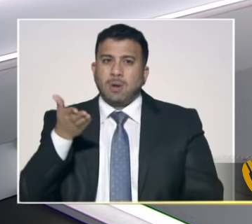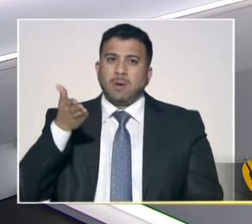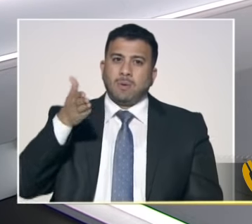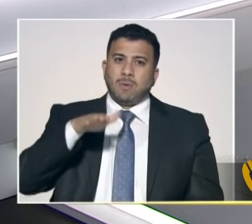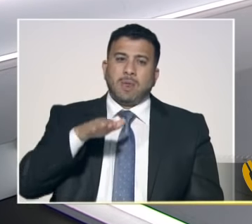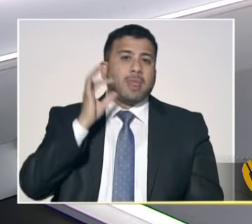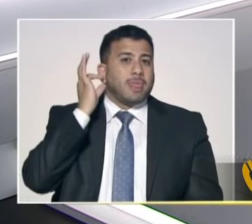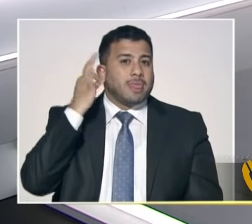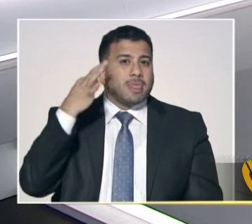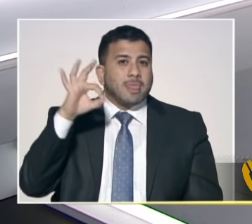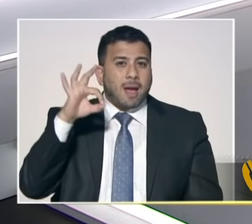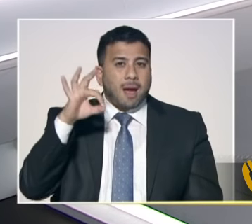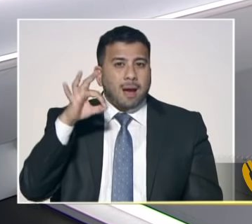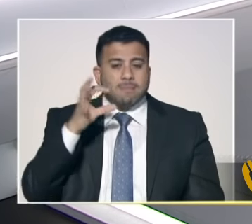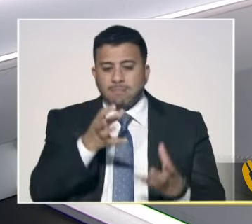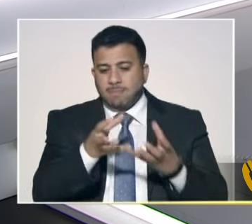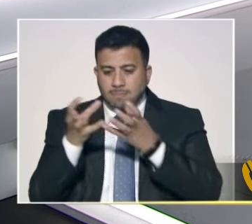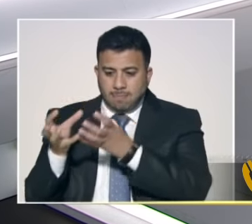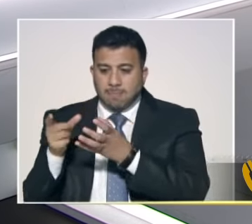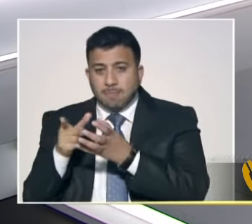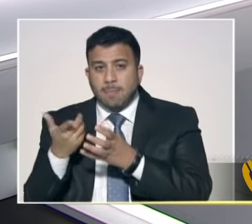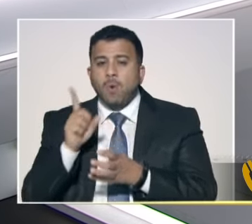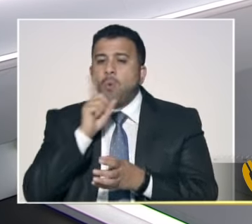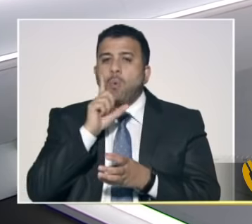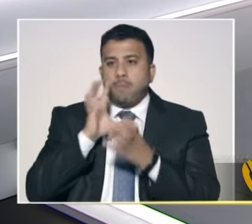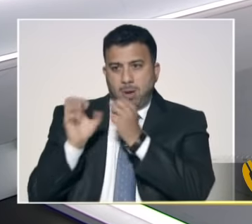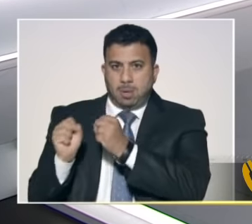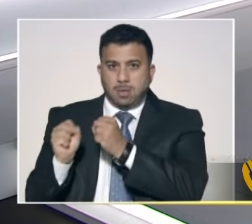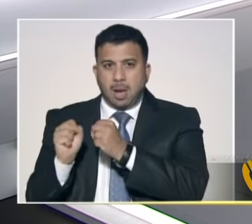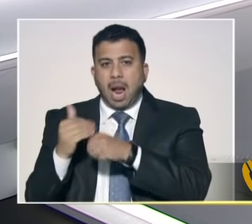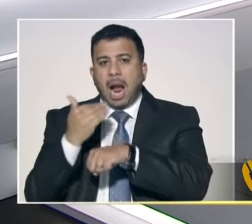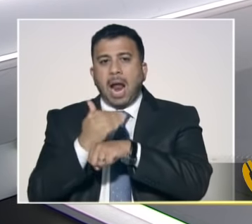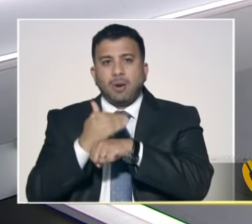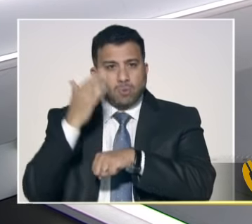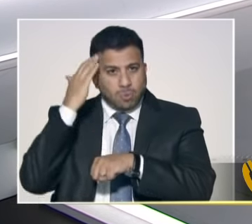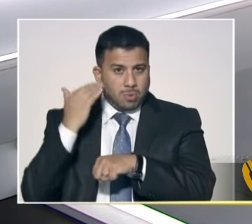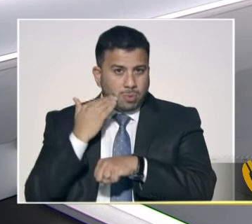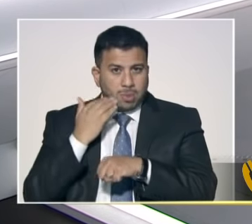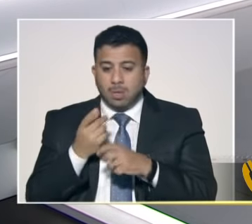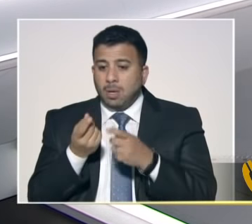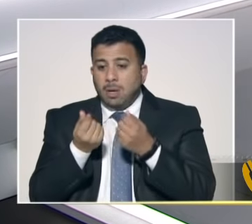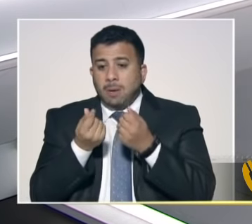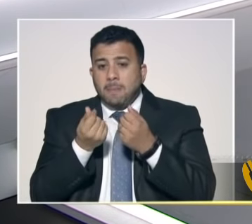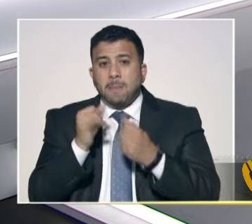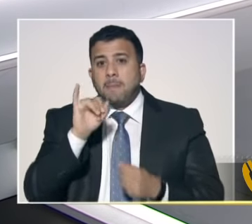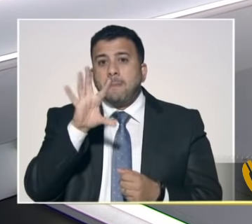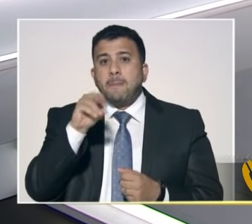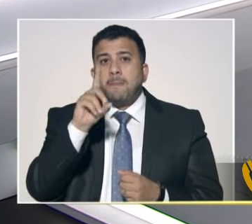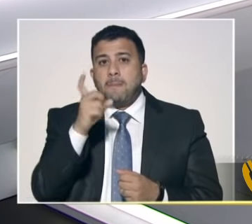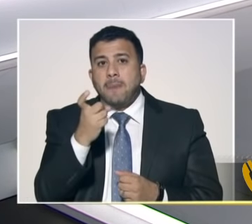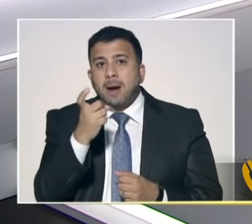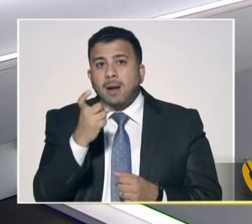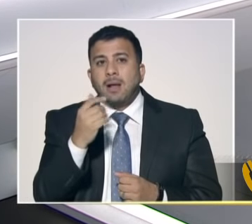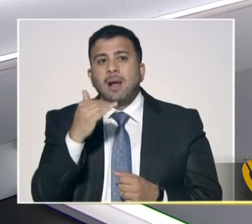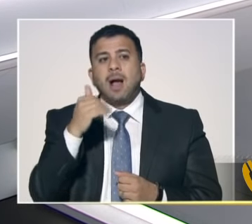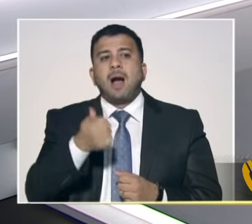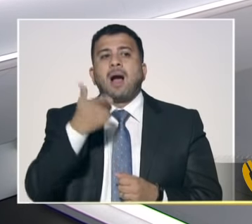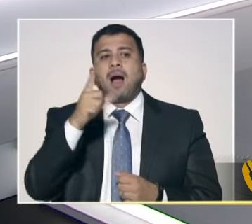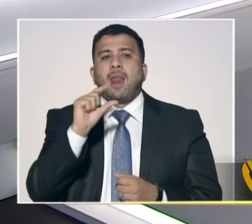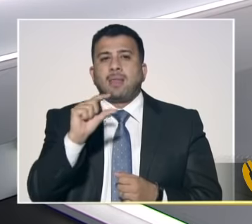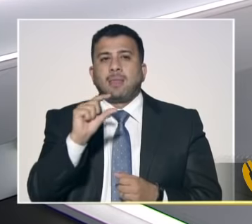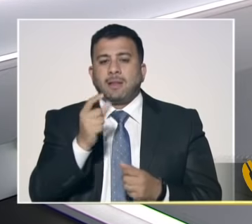الوالدة، قالت لها هذا الذهب هو مهر خالتي. نعم. الذهب مهر خالتي.